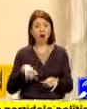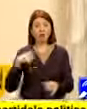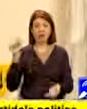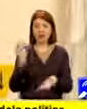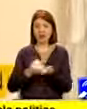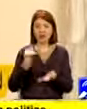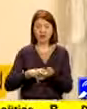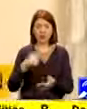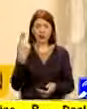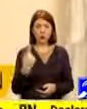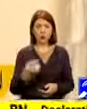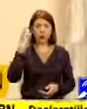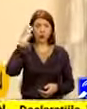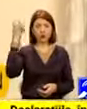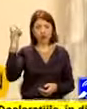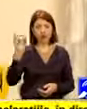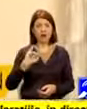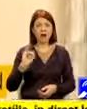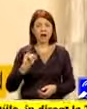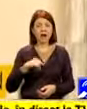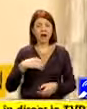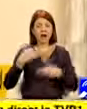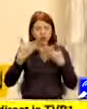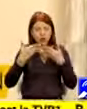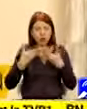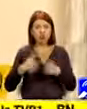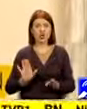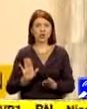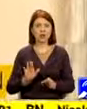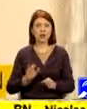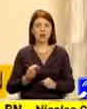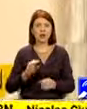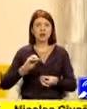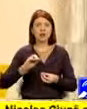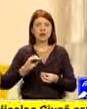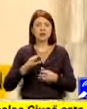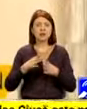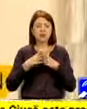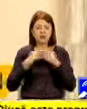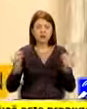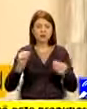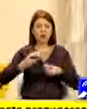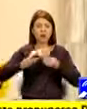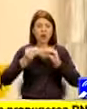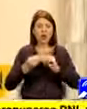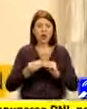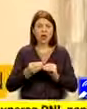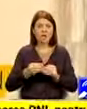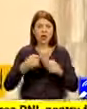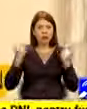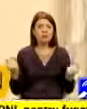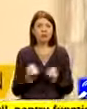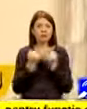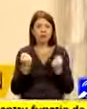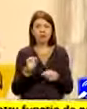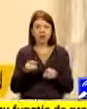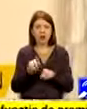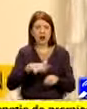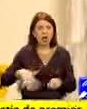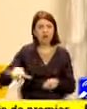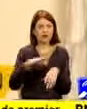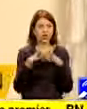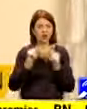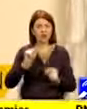nevoie de un guvern care se apucă să rezolve problemele care îi preocupă și pe români. Trebuie